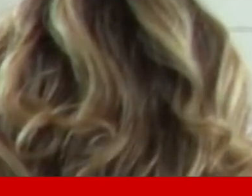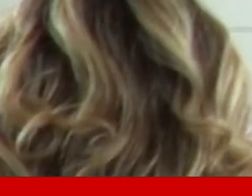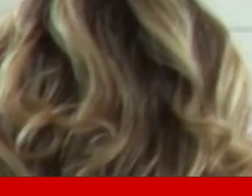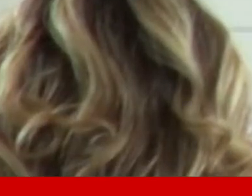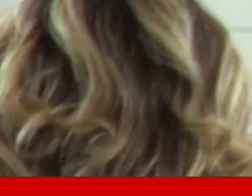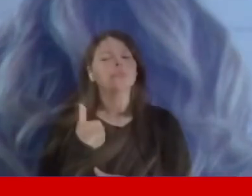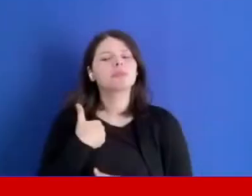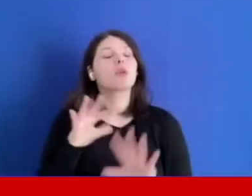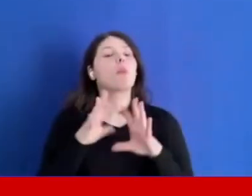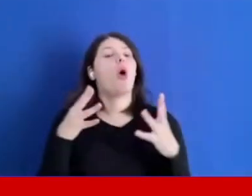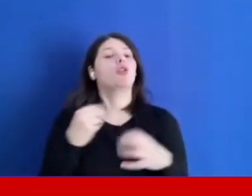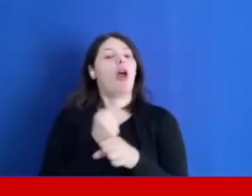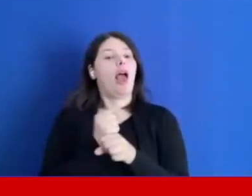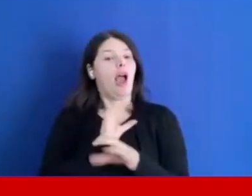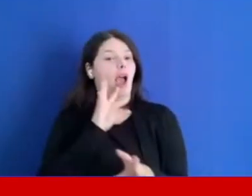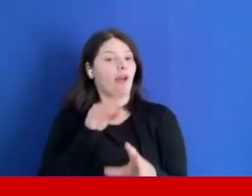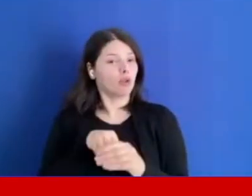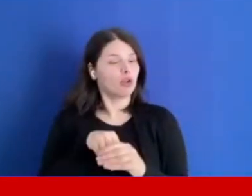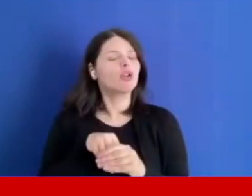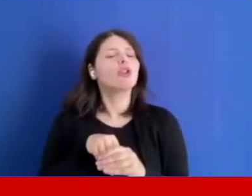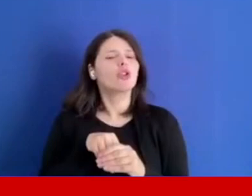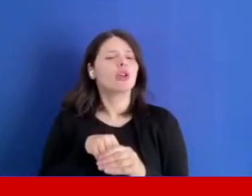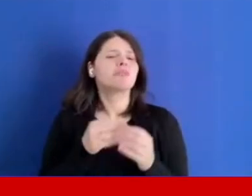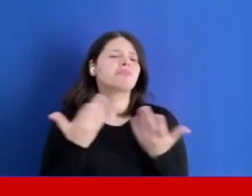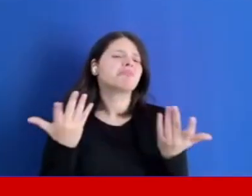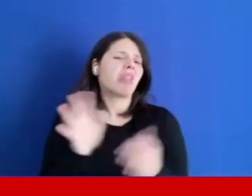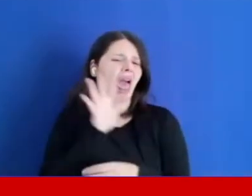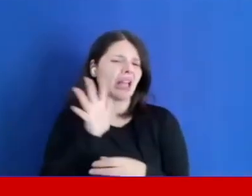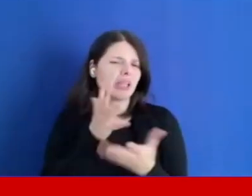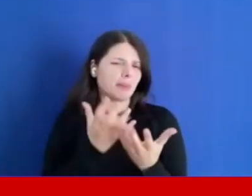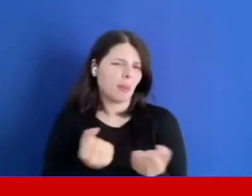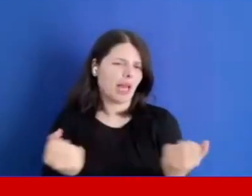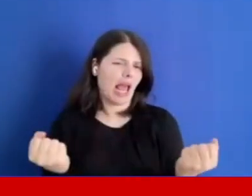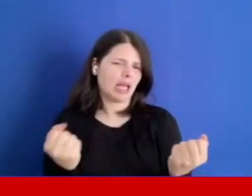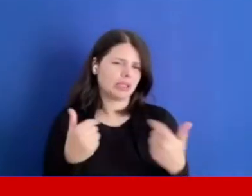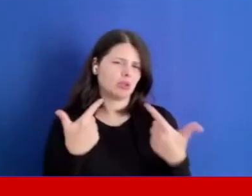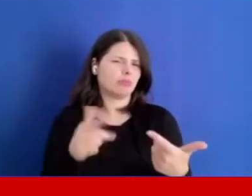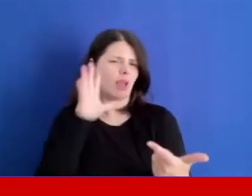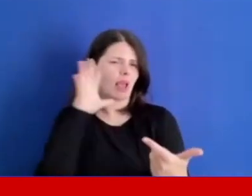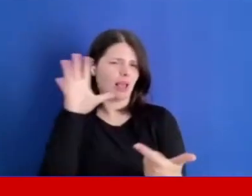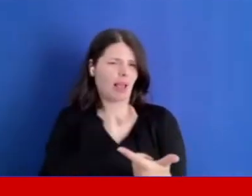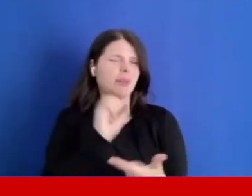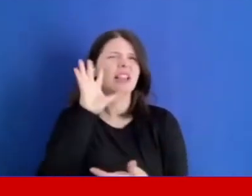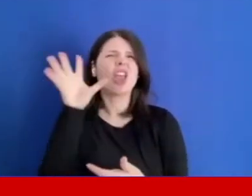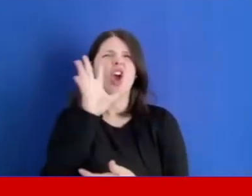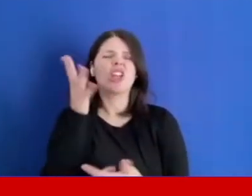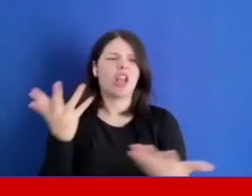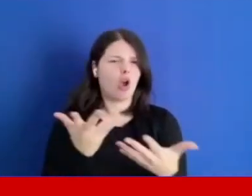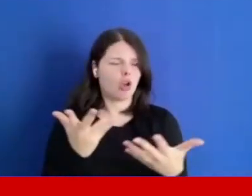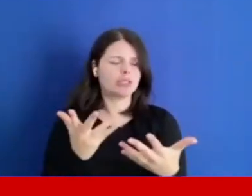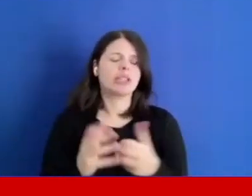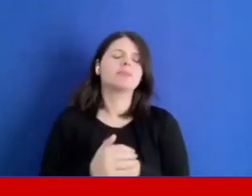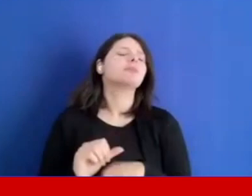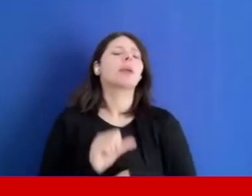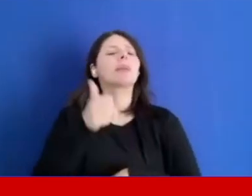entrata nel mondo del lavoro, io faccio un esempio molto pratico per farvi capire cos'è questa teoria. La prima volta